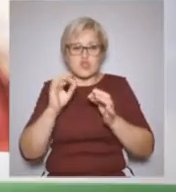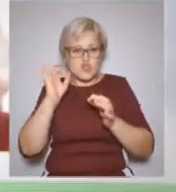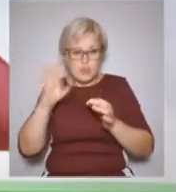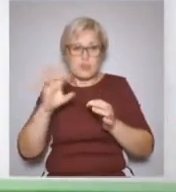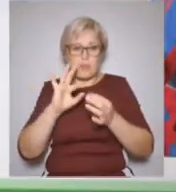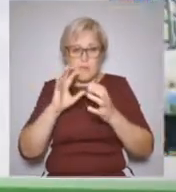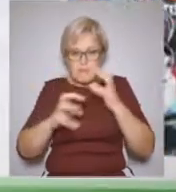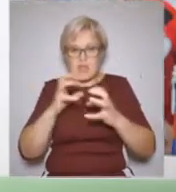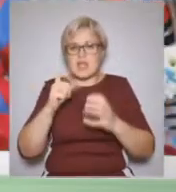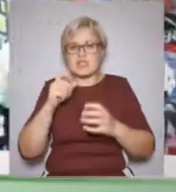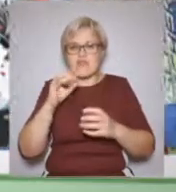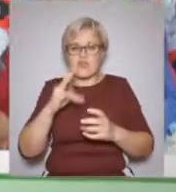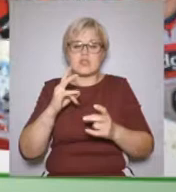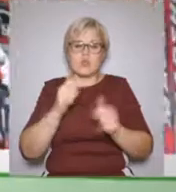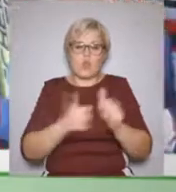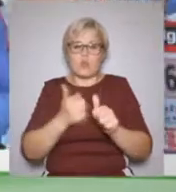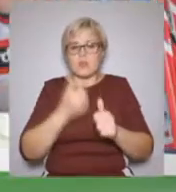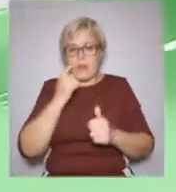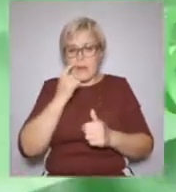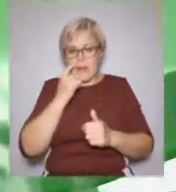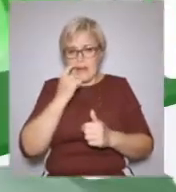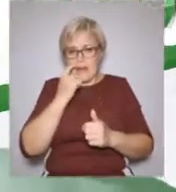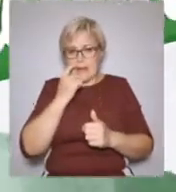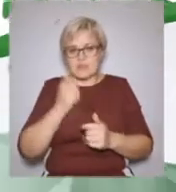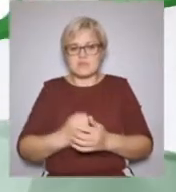призер чемпионатов мира в эстафетных гонках